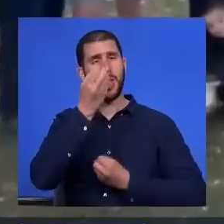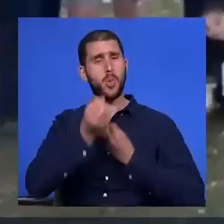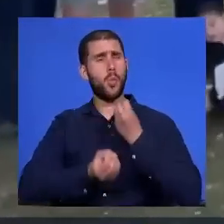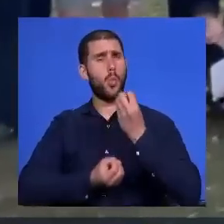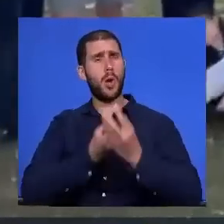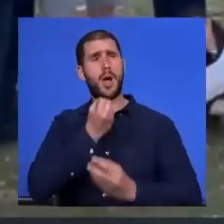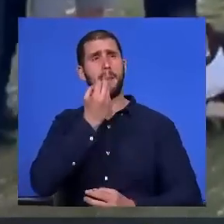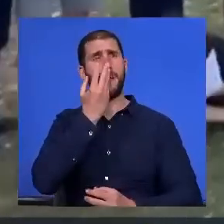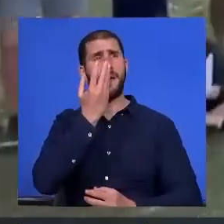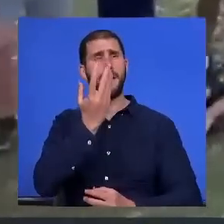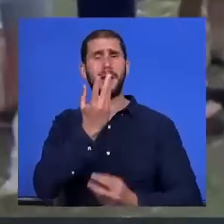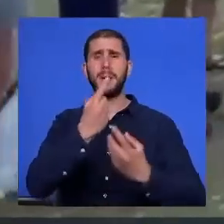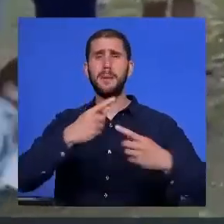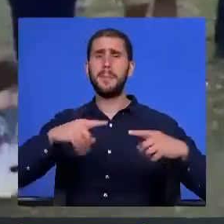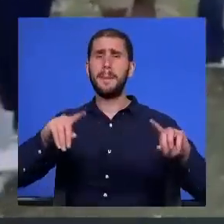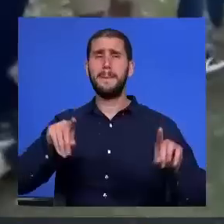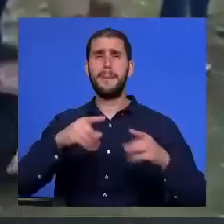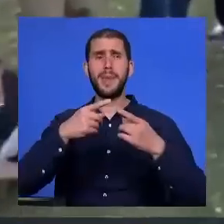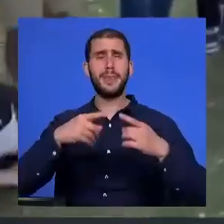ואנחנו הפרחים